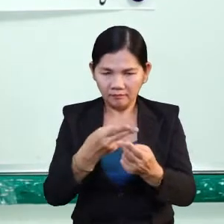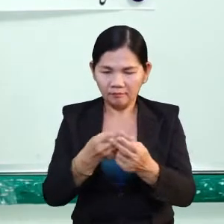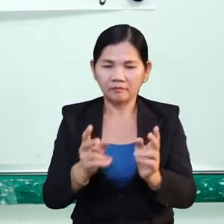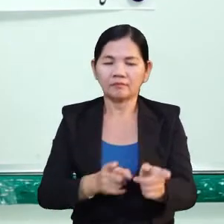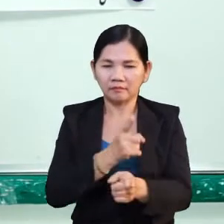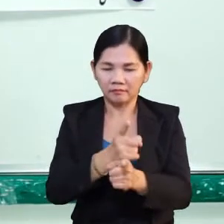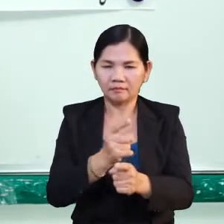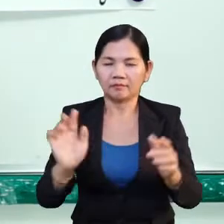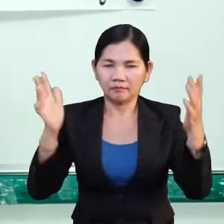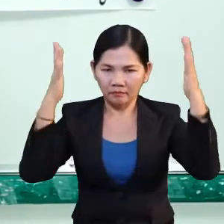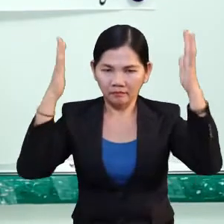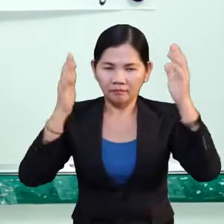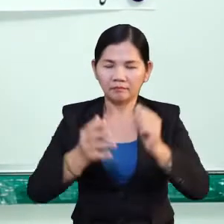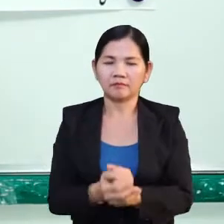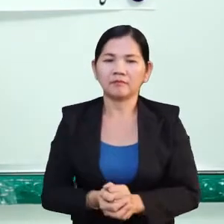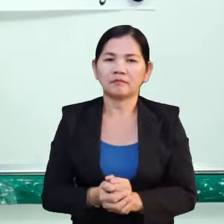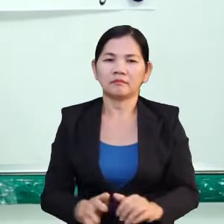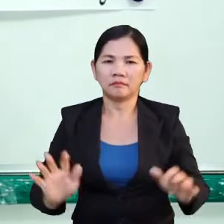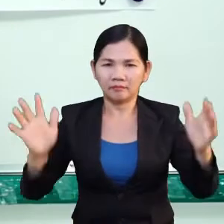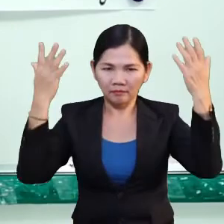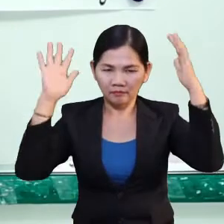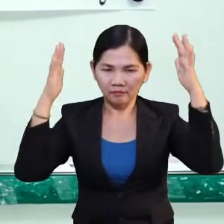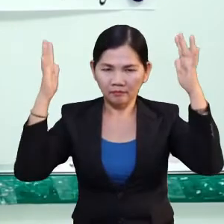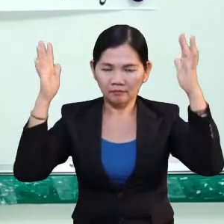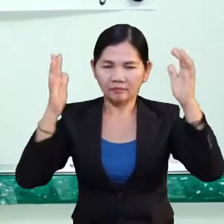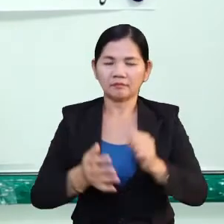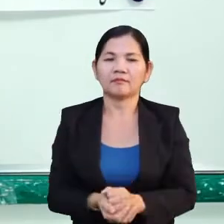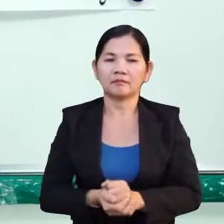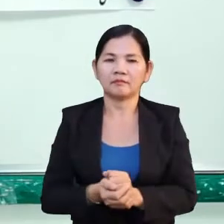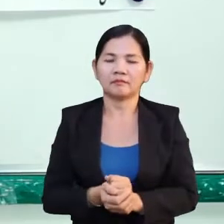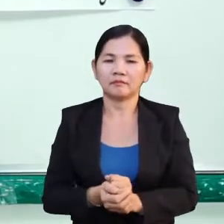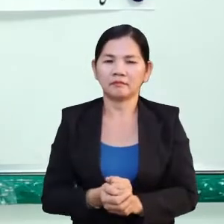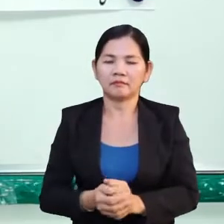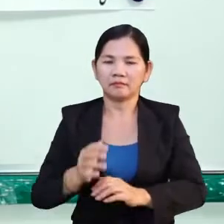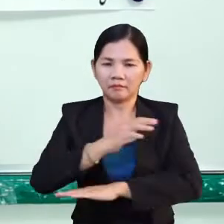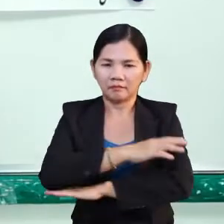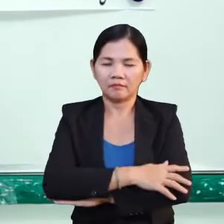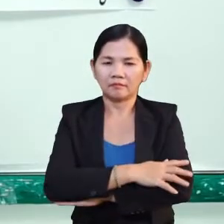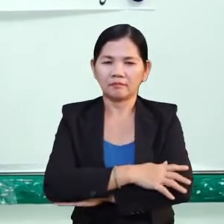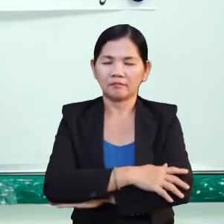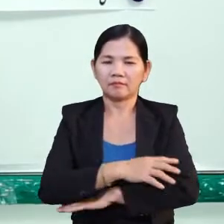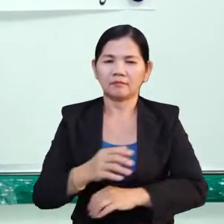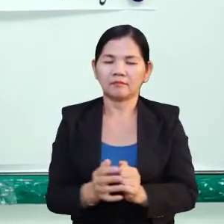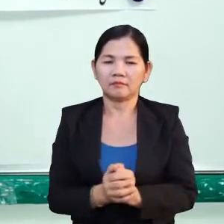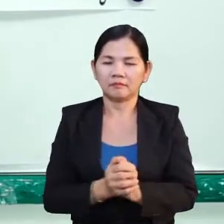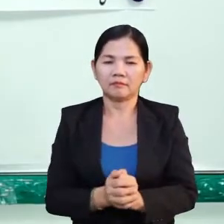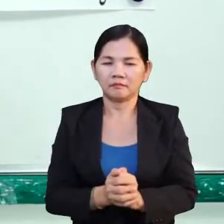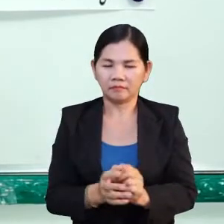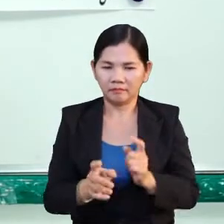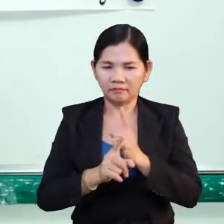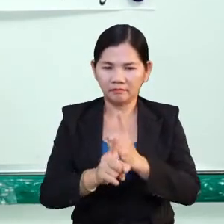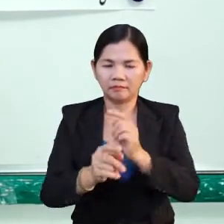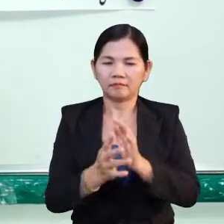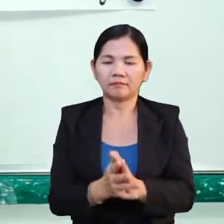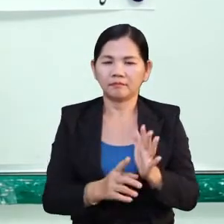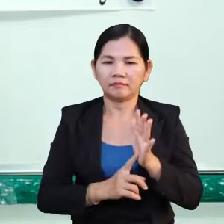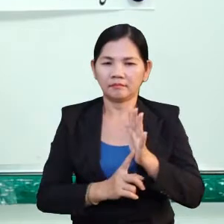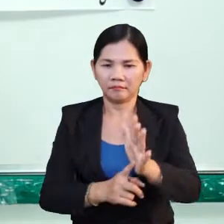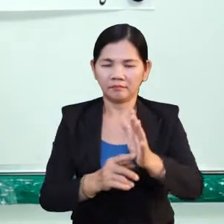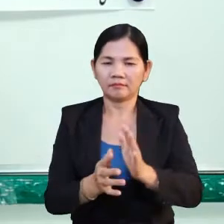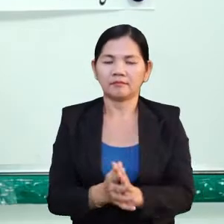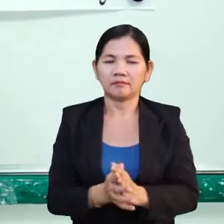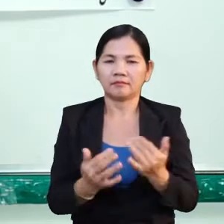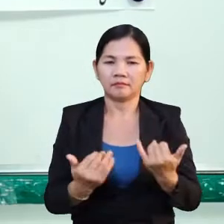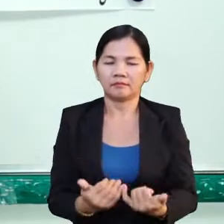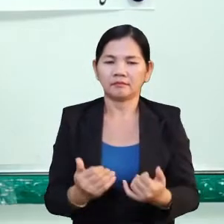អ្នកគ្រូកូនតែដៃម្ដង2ដងចាដាក់ដៃលើតុកហើយបន្តទៀតនេះតើអ្នកគ្រូនឹងមានអ្វីយកមកបង្រៀនកូ